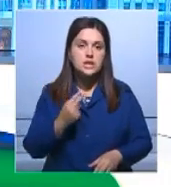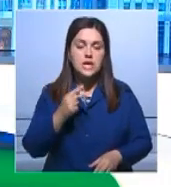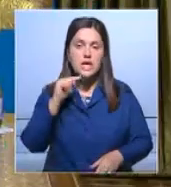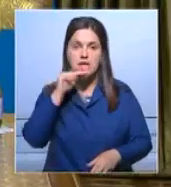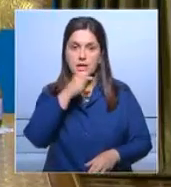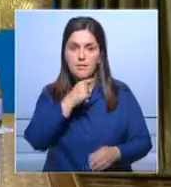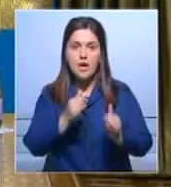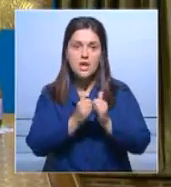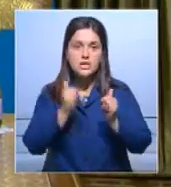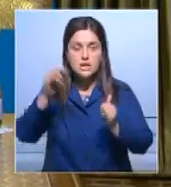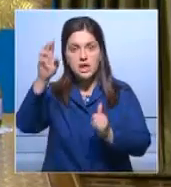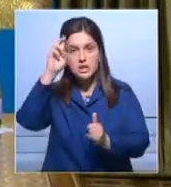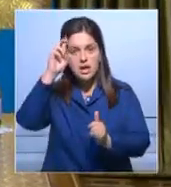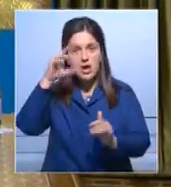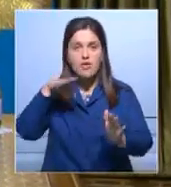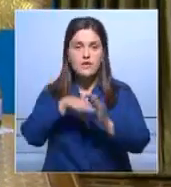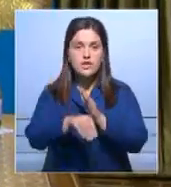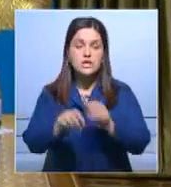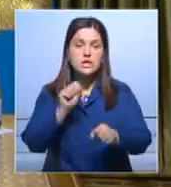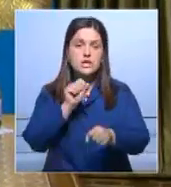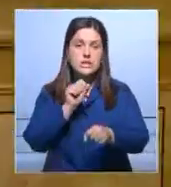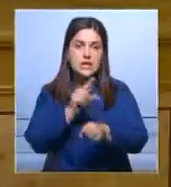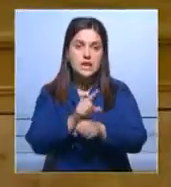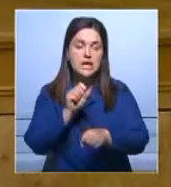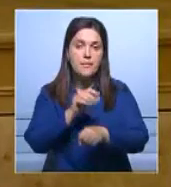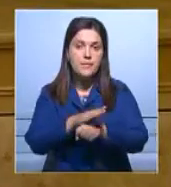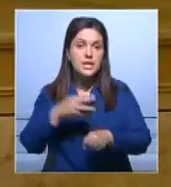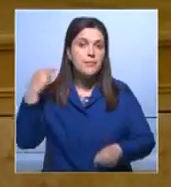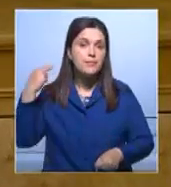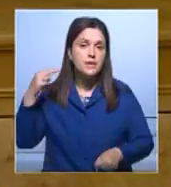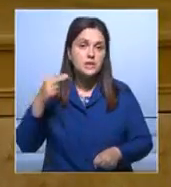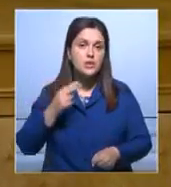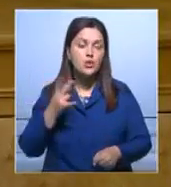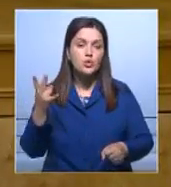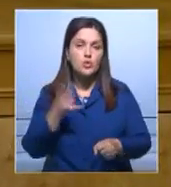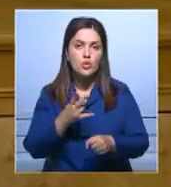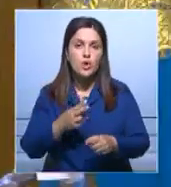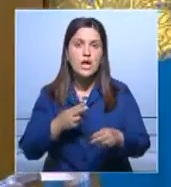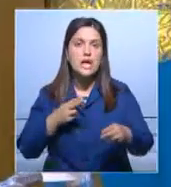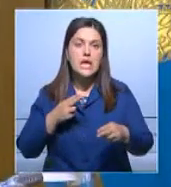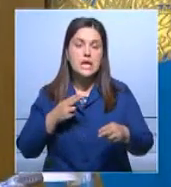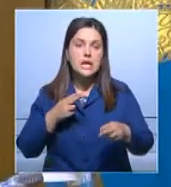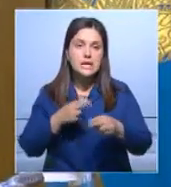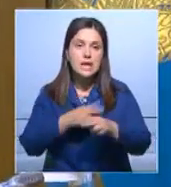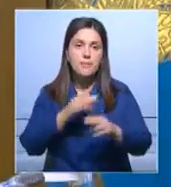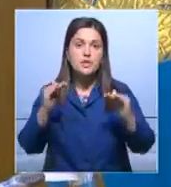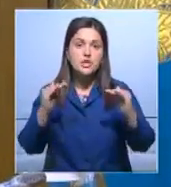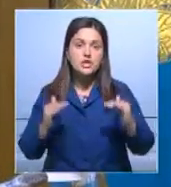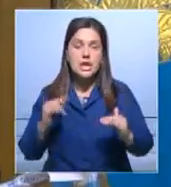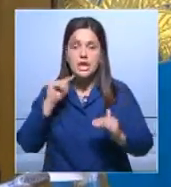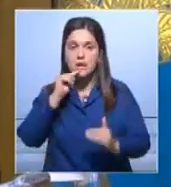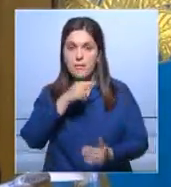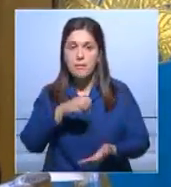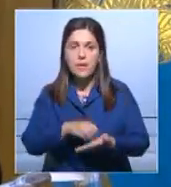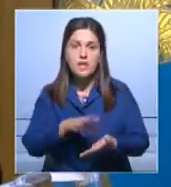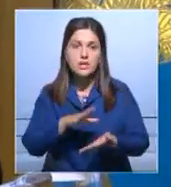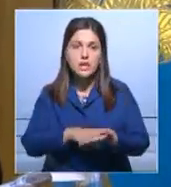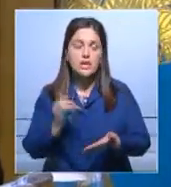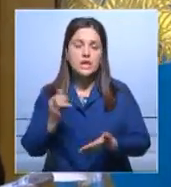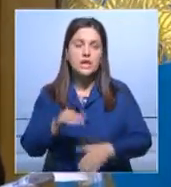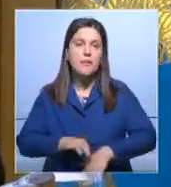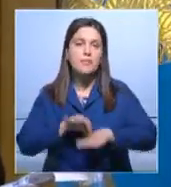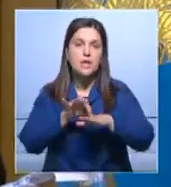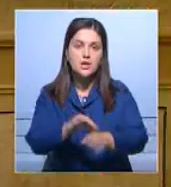о социально-экономическом развитии страны. В числе задач, поставленных президентом, не допустить снижения экономических